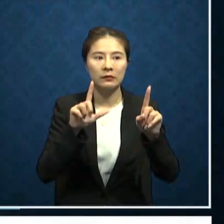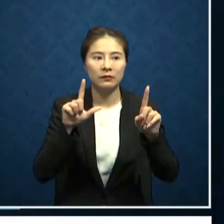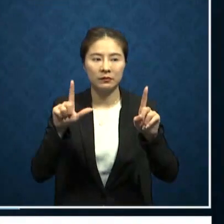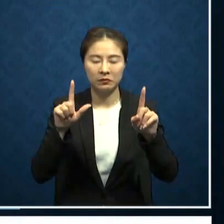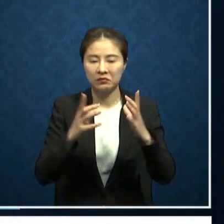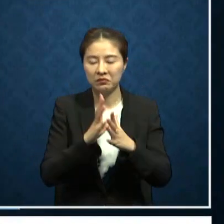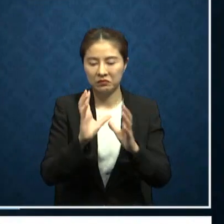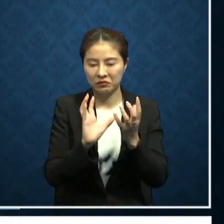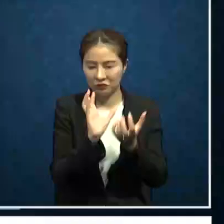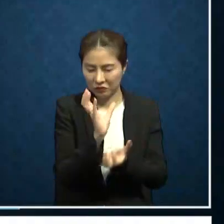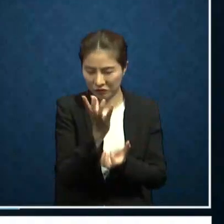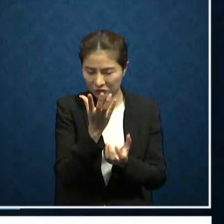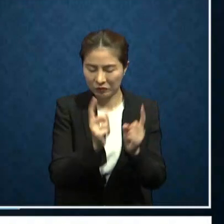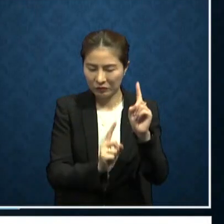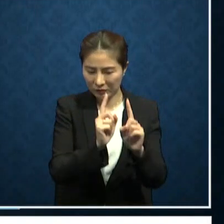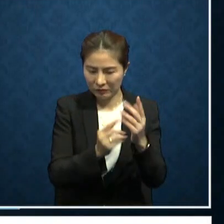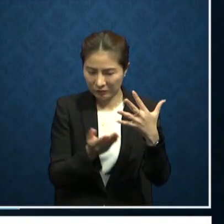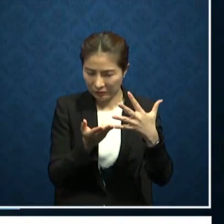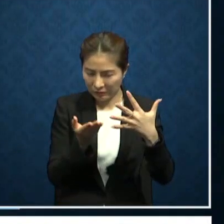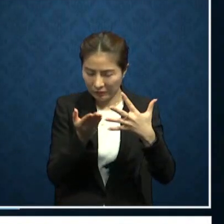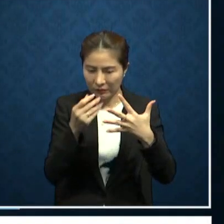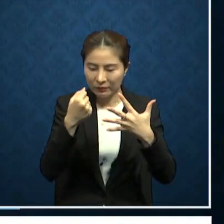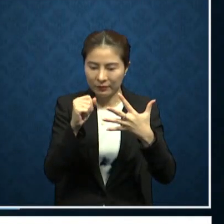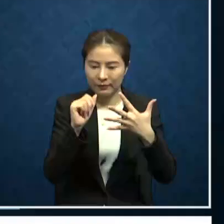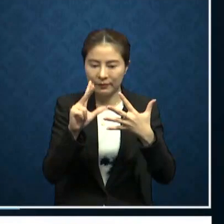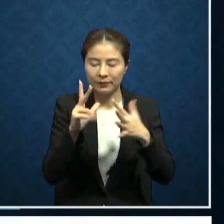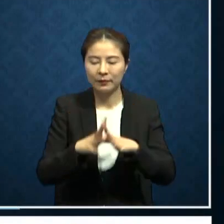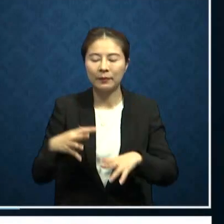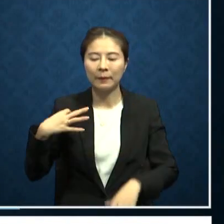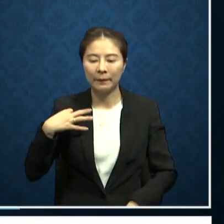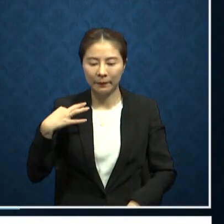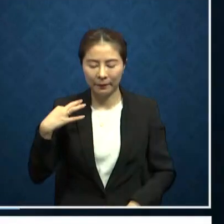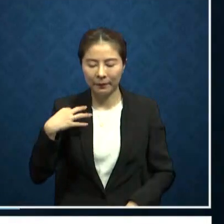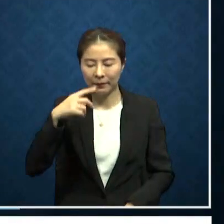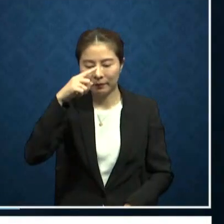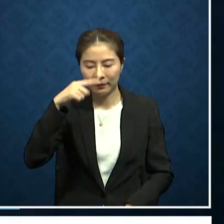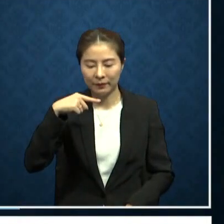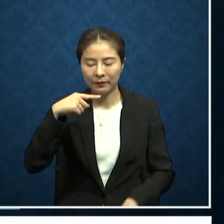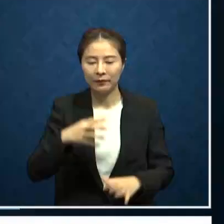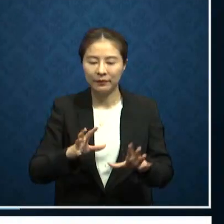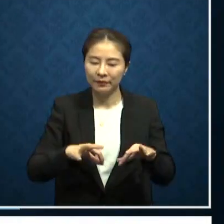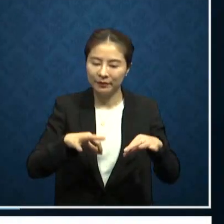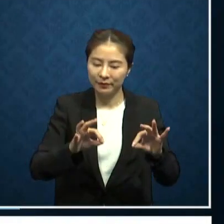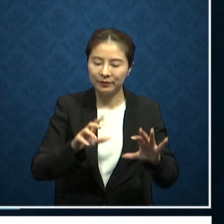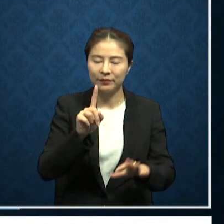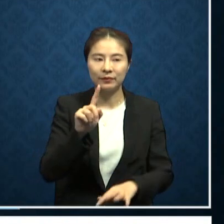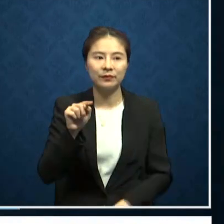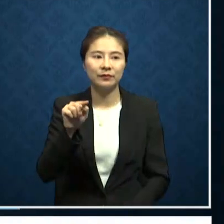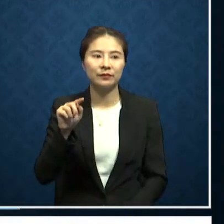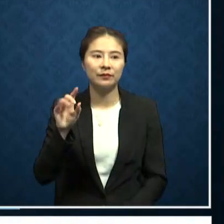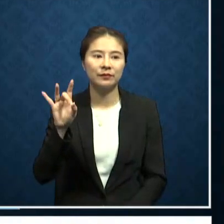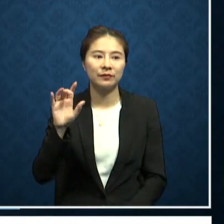โลกค่ะมีรายได้จากเอ่ออุตสาหกรรมผ้าไทยนะคะกว่า 8.5พันล้านบาทรายได้จากผลิตภัณฑ์ทางวัฒนธรรมไทย